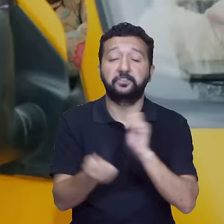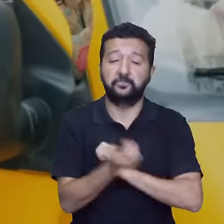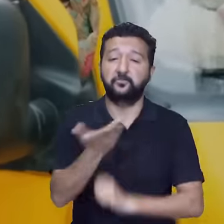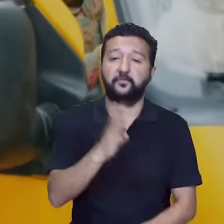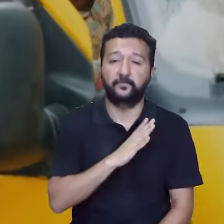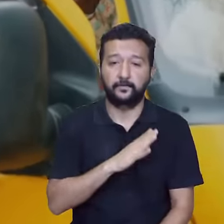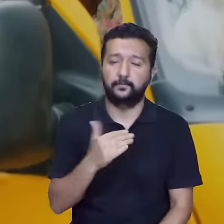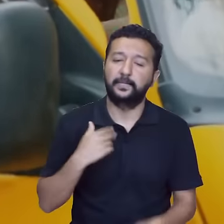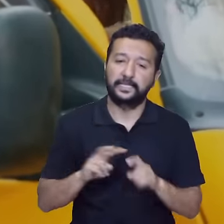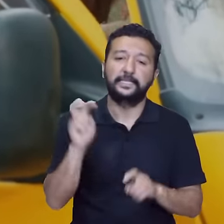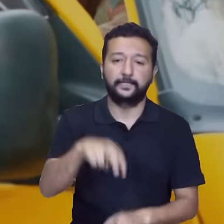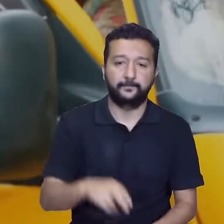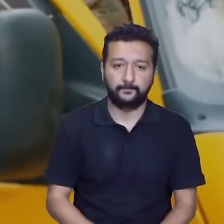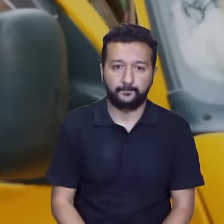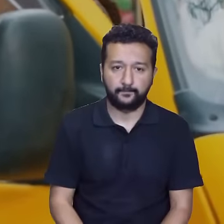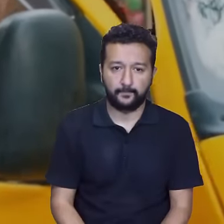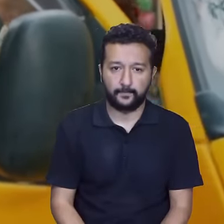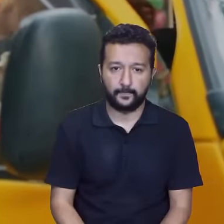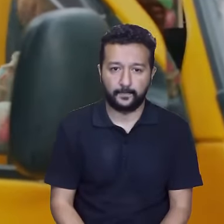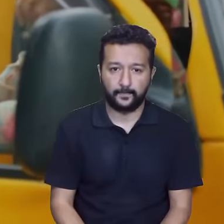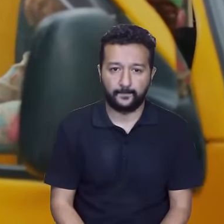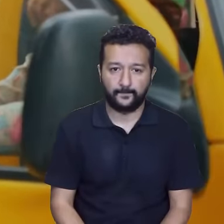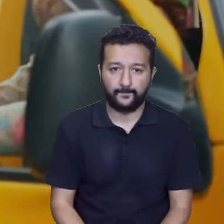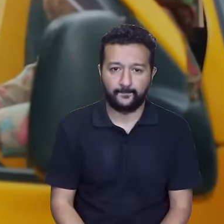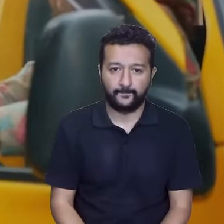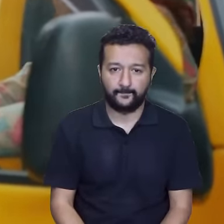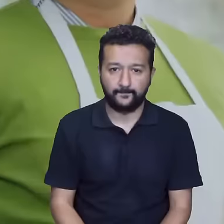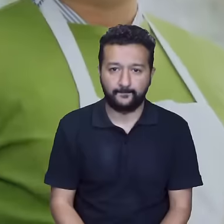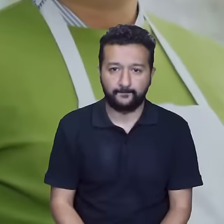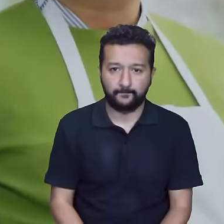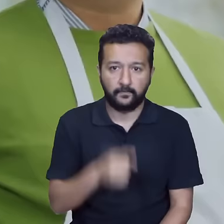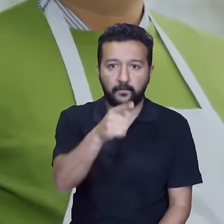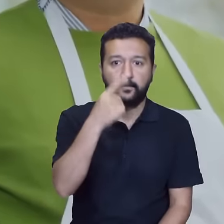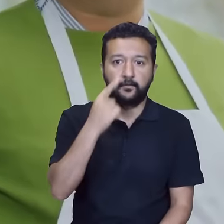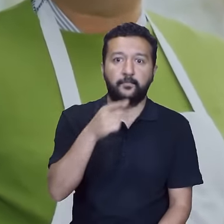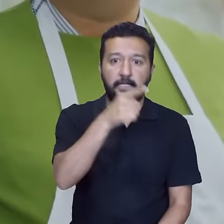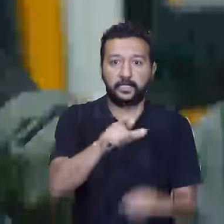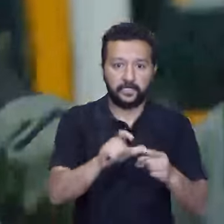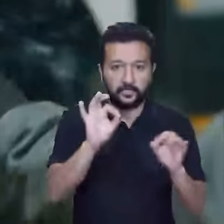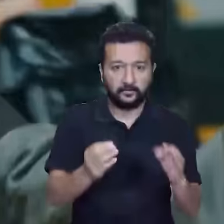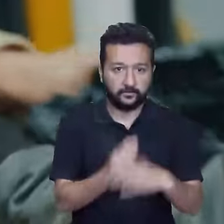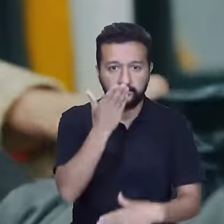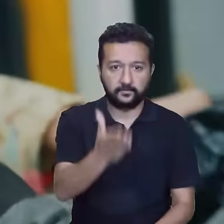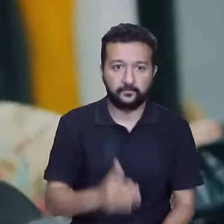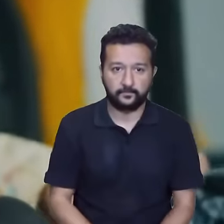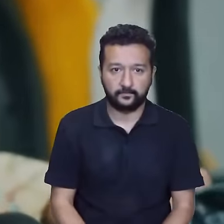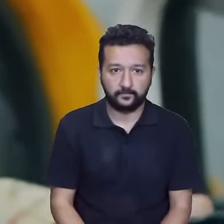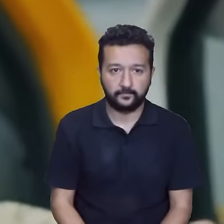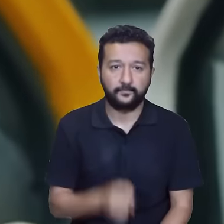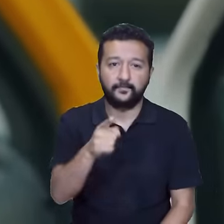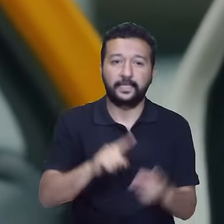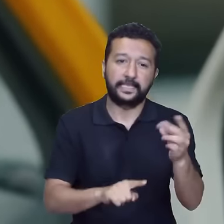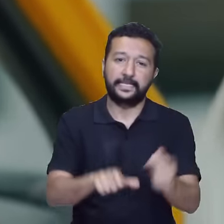çok. Ay ben inerim. Şener hızını alamayıp minibüse çarptı. Lan, Şener!